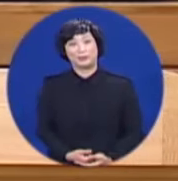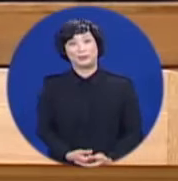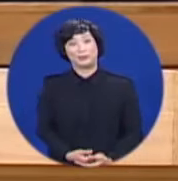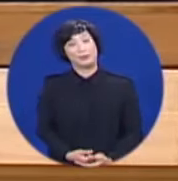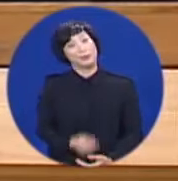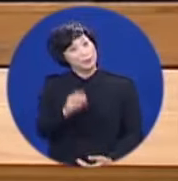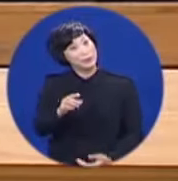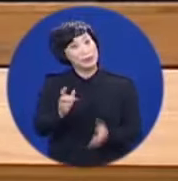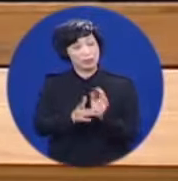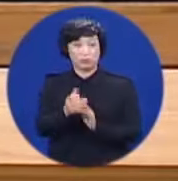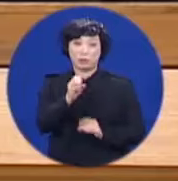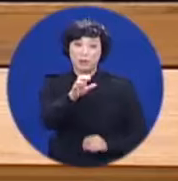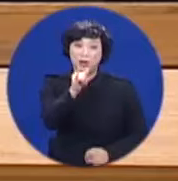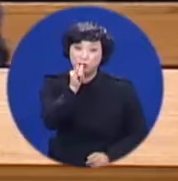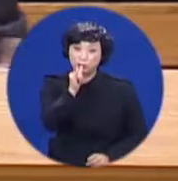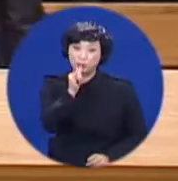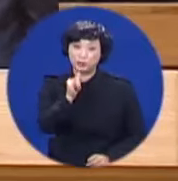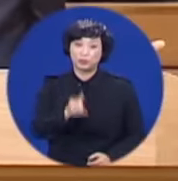이제 말씀하시는 거예요.